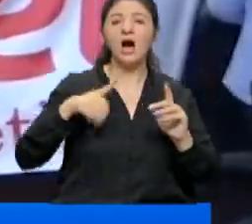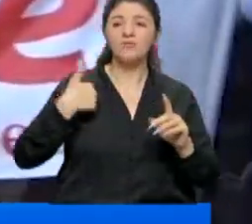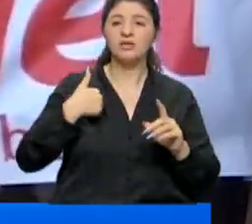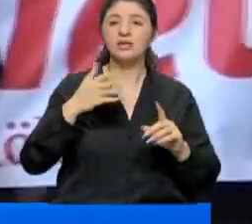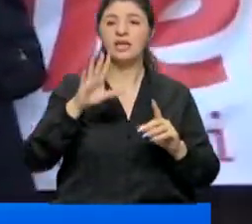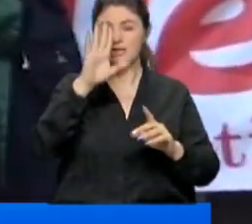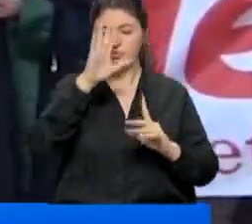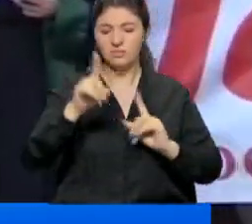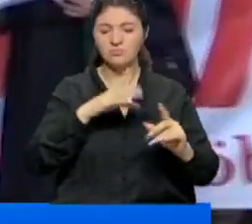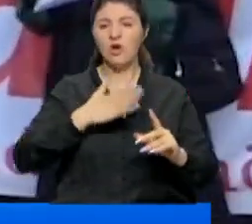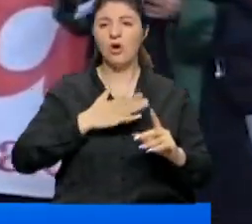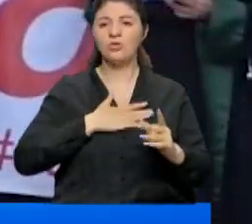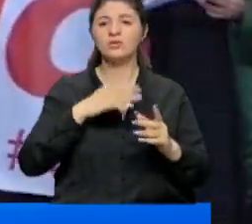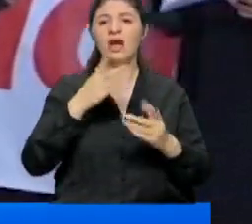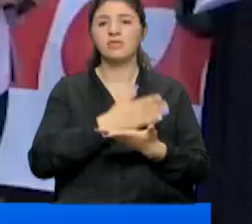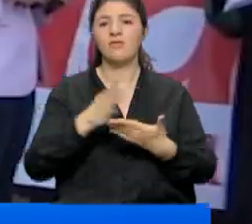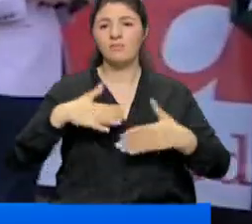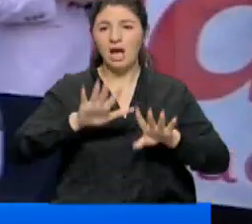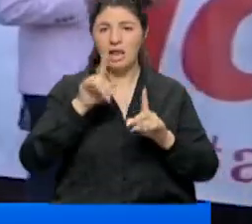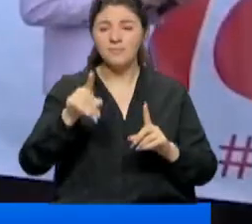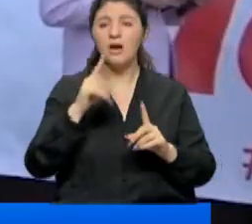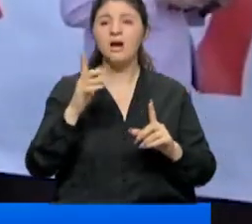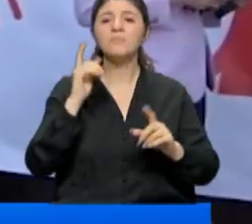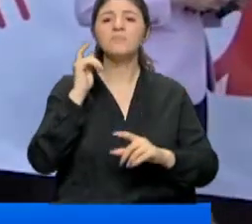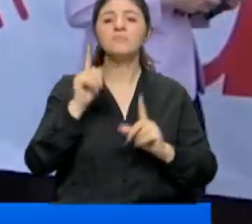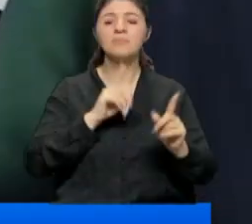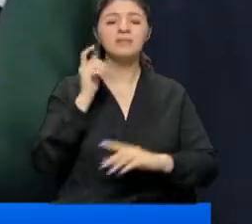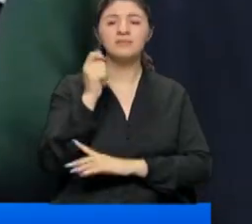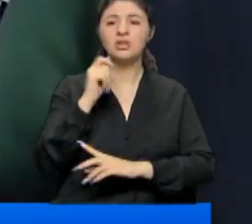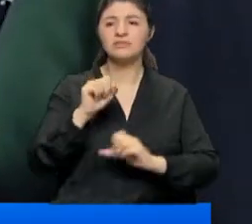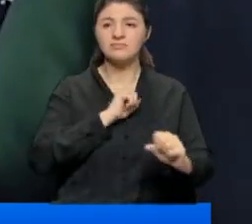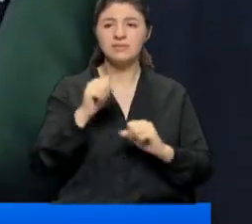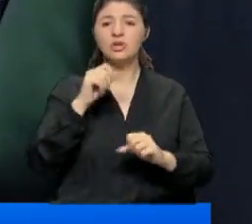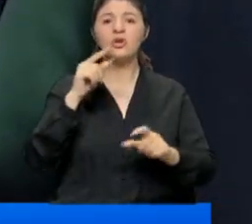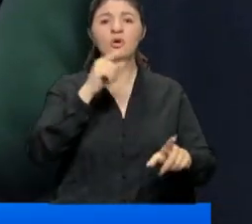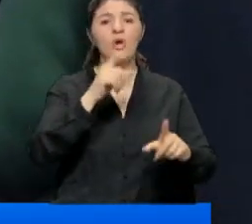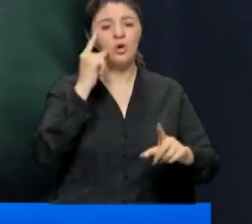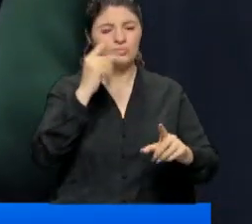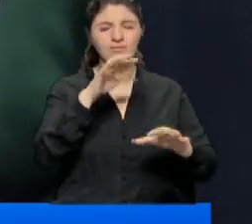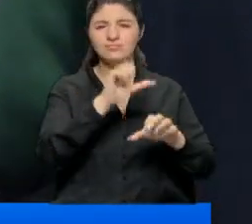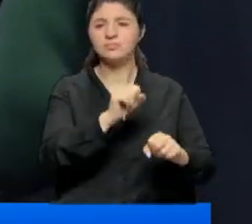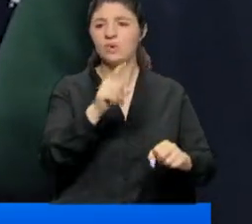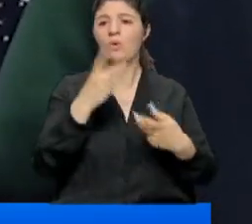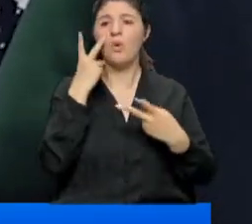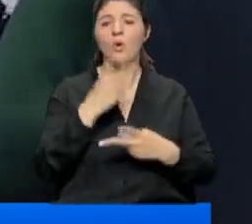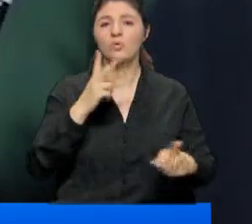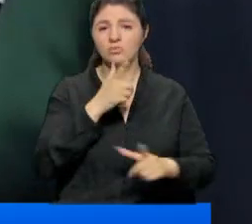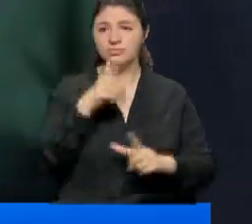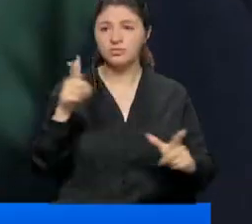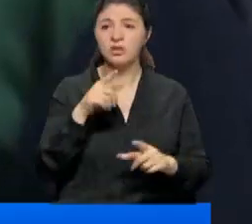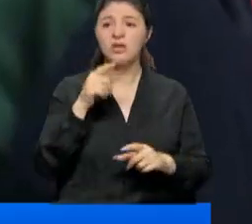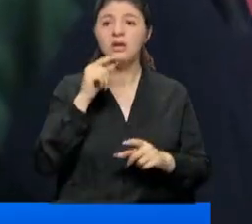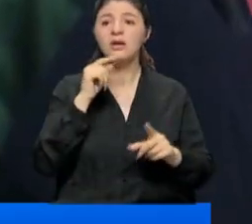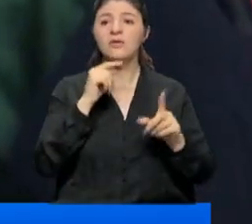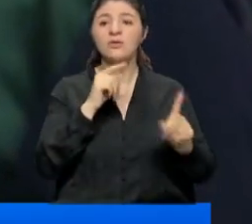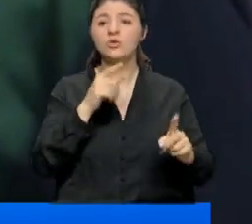ediyor hukuksuzluk vurgusuyla yapılan basın açıklamalarından yargı temsilcilerine tepki sanıklara özgürlük çağrıları yükseliyor suyunu